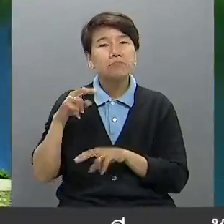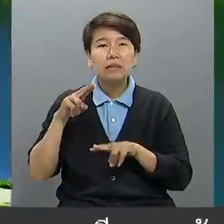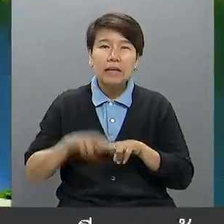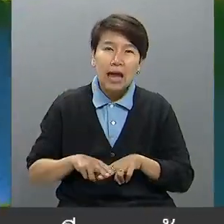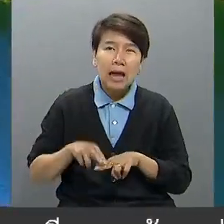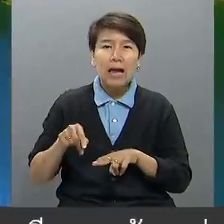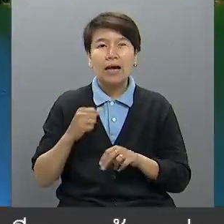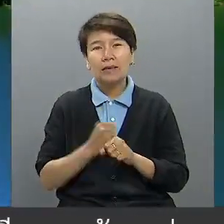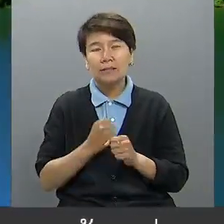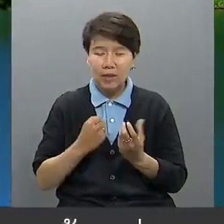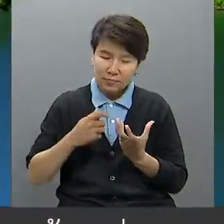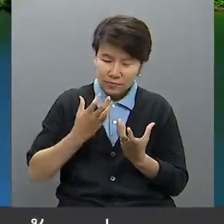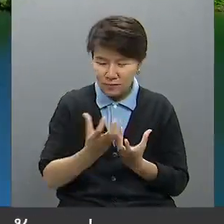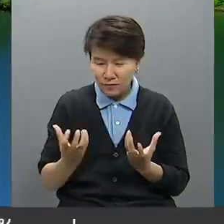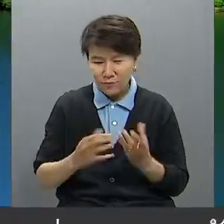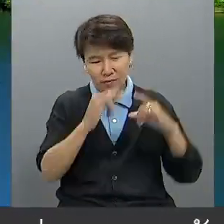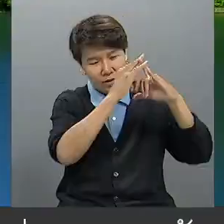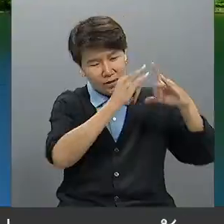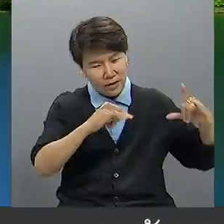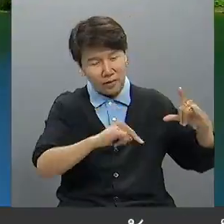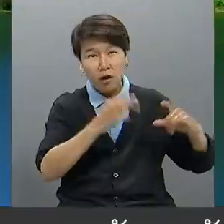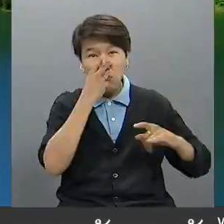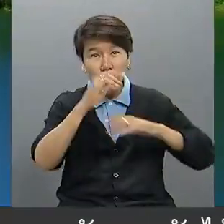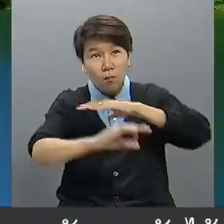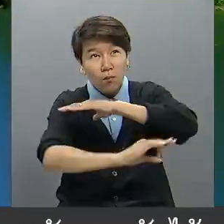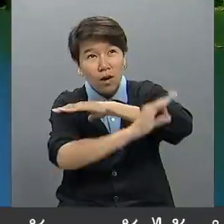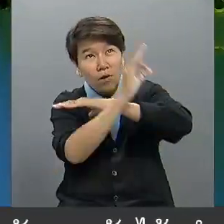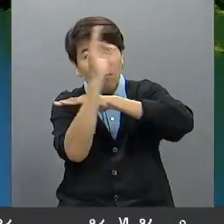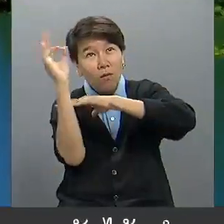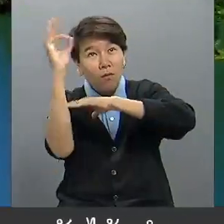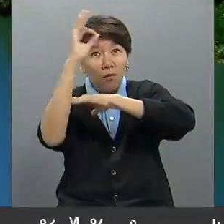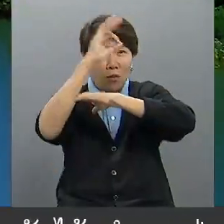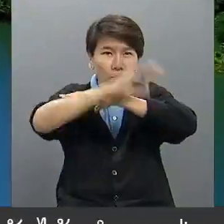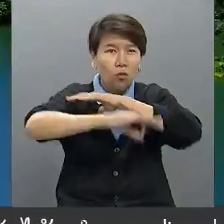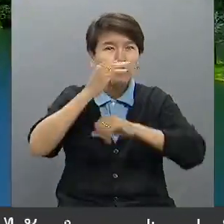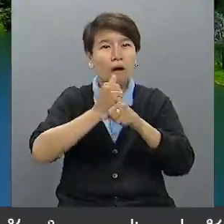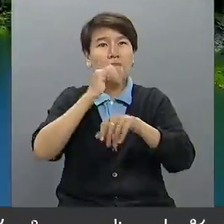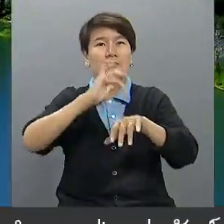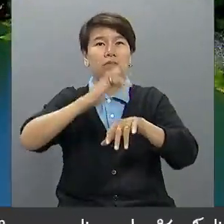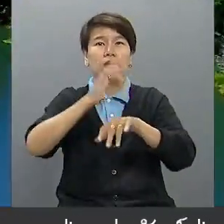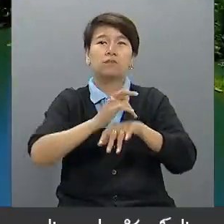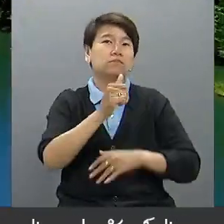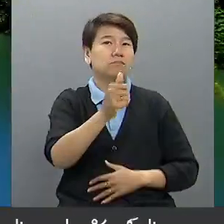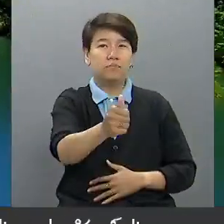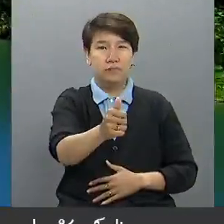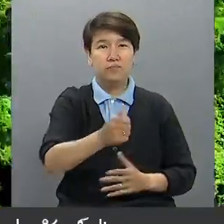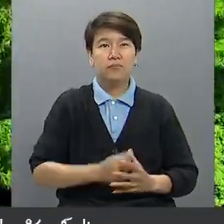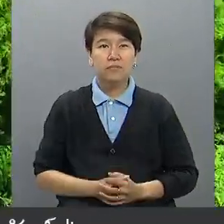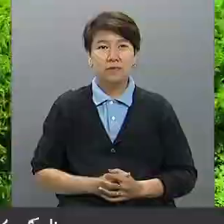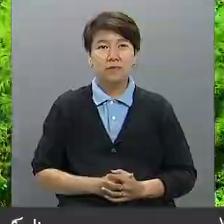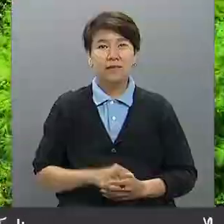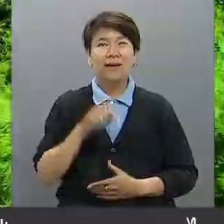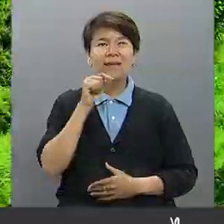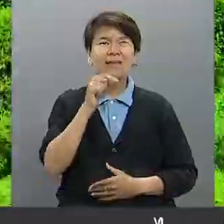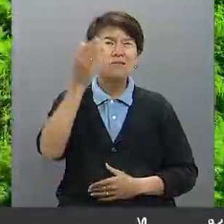ปิ้งกางเต็นท์ชมพระอาทิตย์ขึ้นพระอาทิตย์ตกท่ามกลางธรรมชาติไปทำได้เลยฮะ ครับ เขาบอกว่าที่แห่งนี้นะคะเมื่อก่อนเป็นเหมืองแรกเก่าที่ถูกทิ้